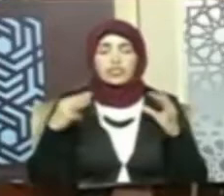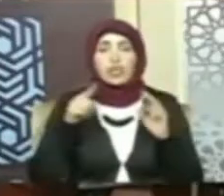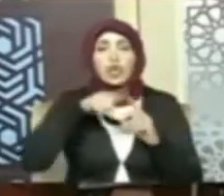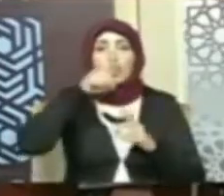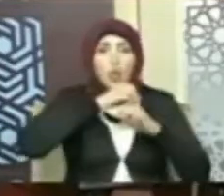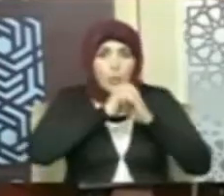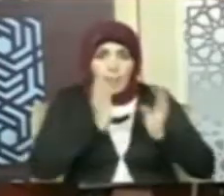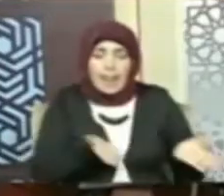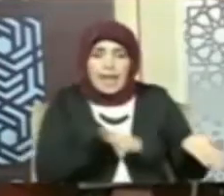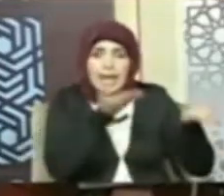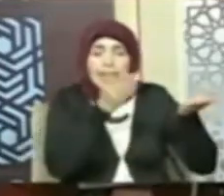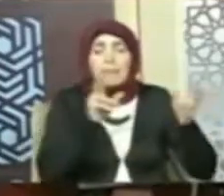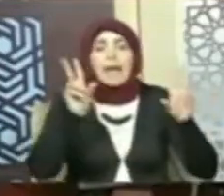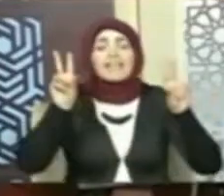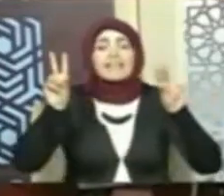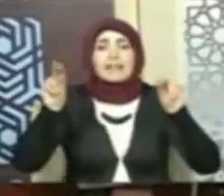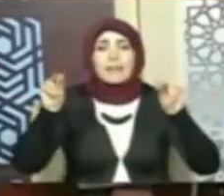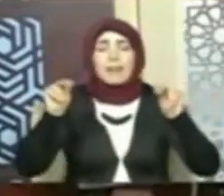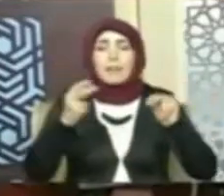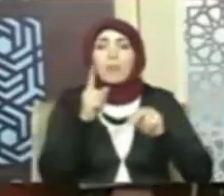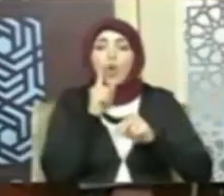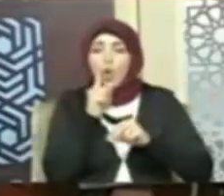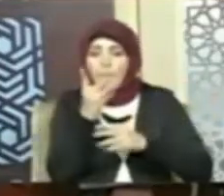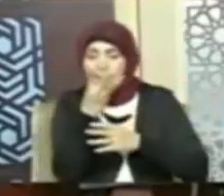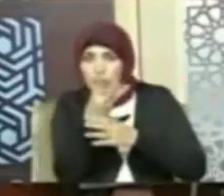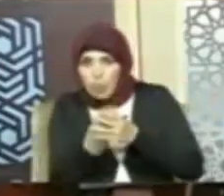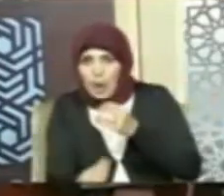كما ولدتكم أمهاتكم